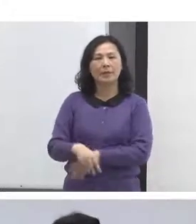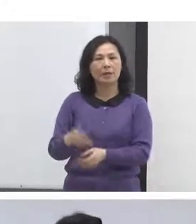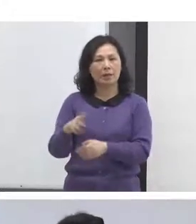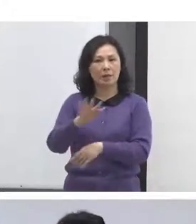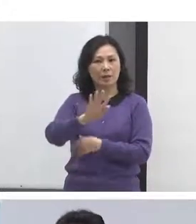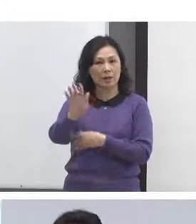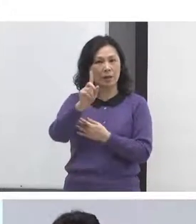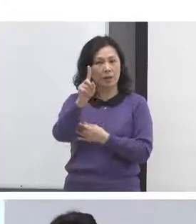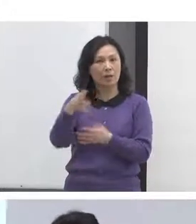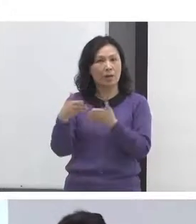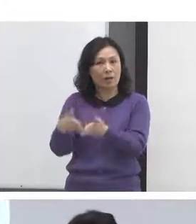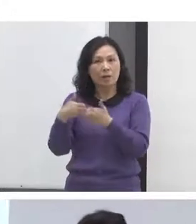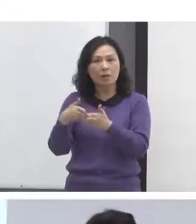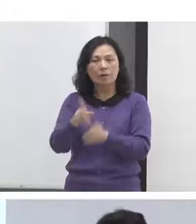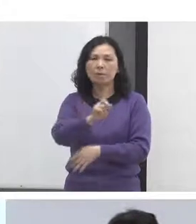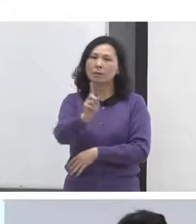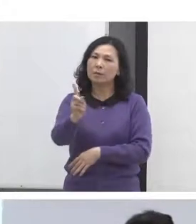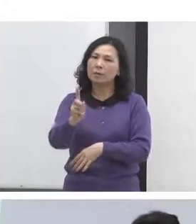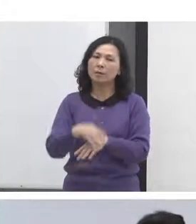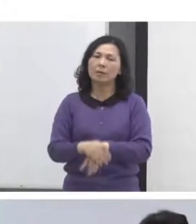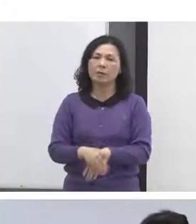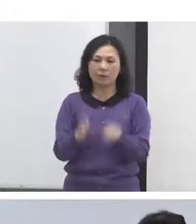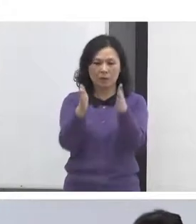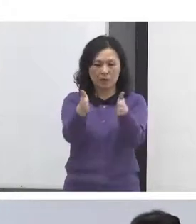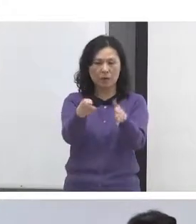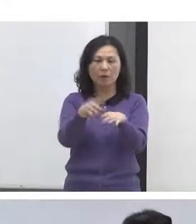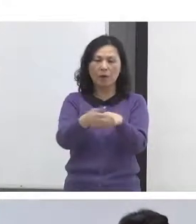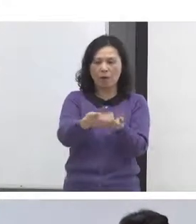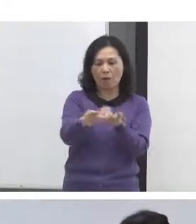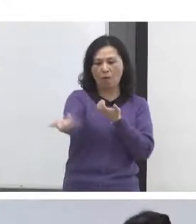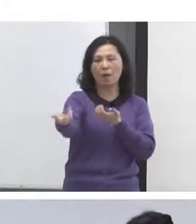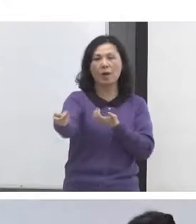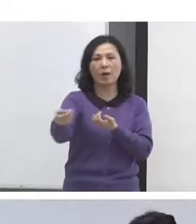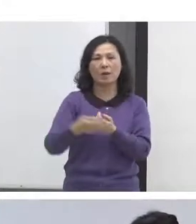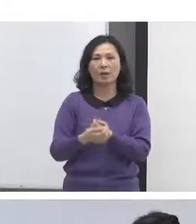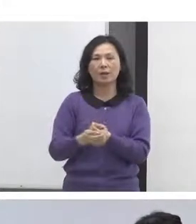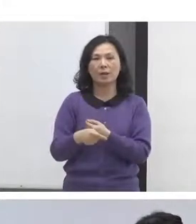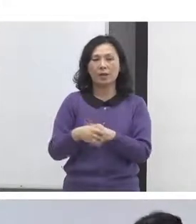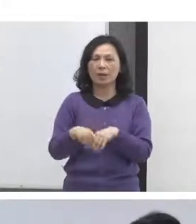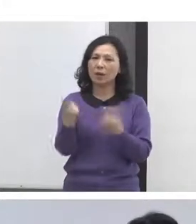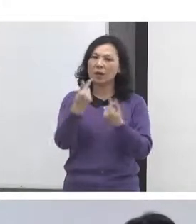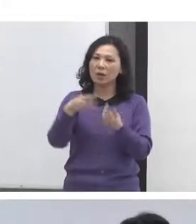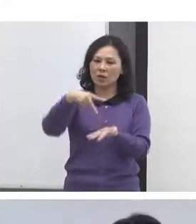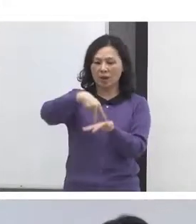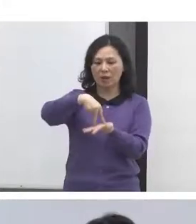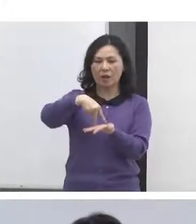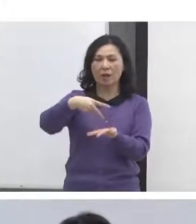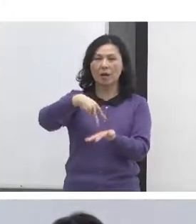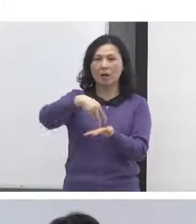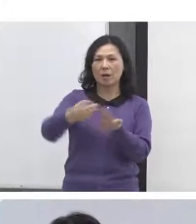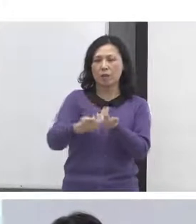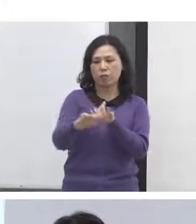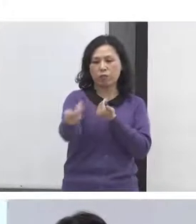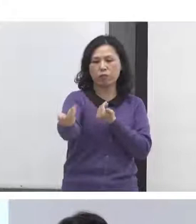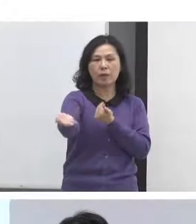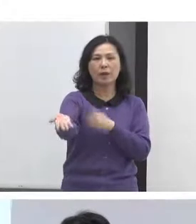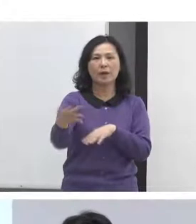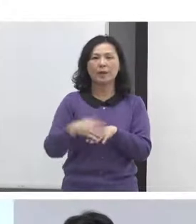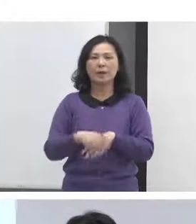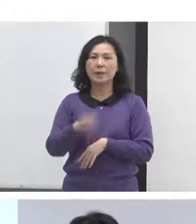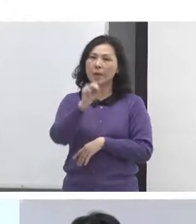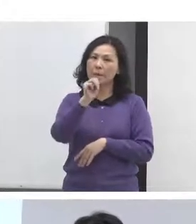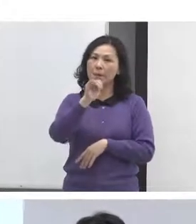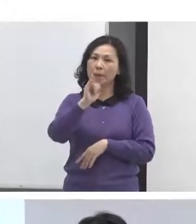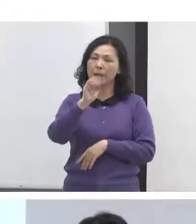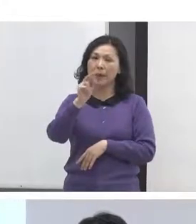是叫做 forkability。 那 fork 就是我分出来嘛，哈，一个叉子这样分出来。那所以如果 MIT